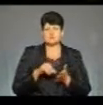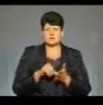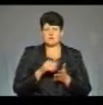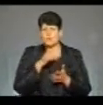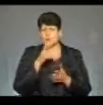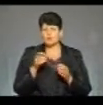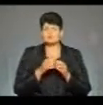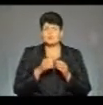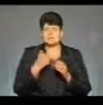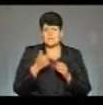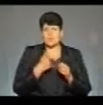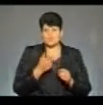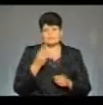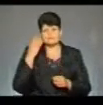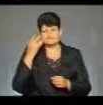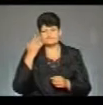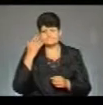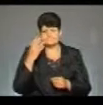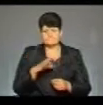років.